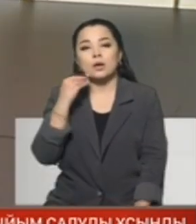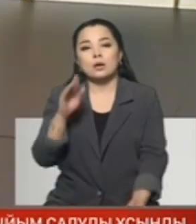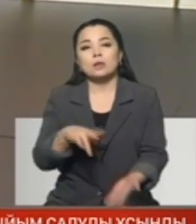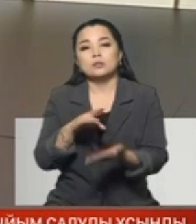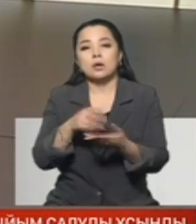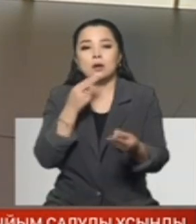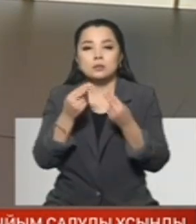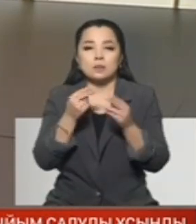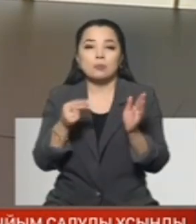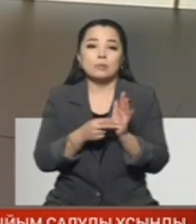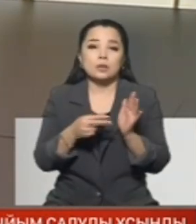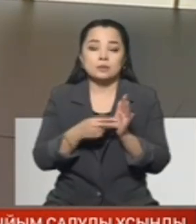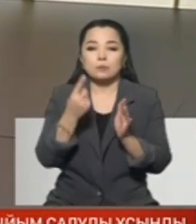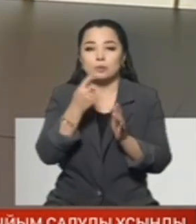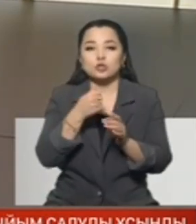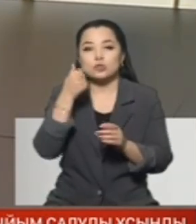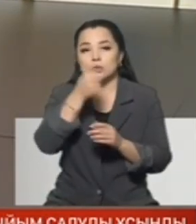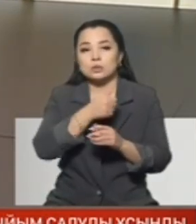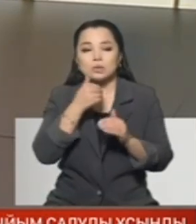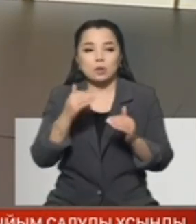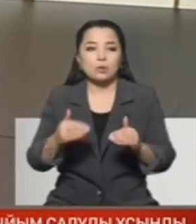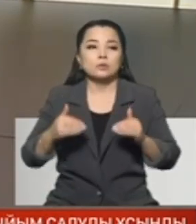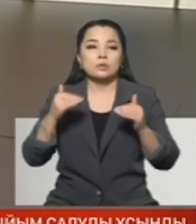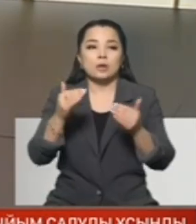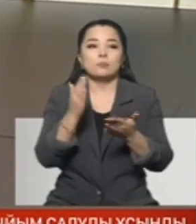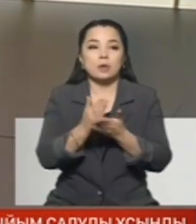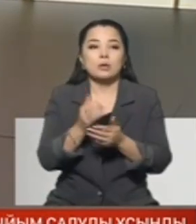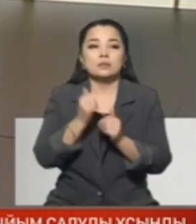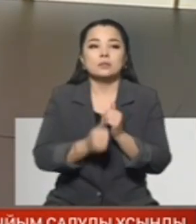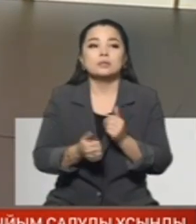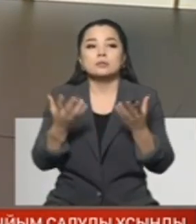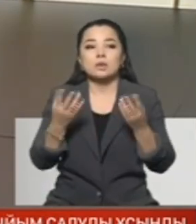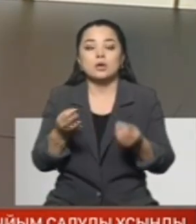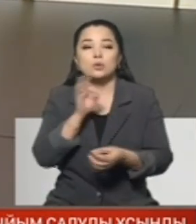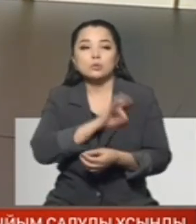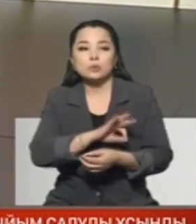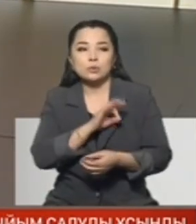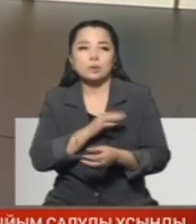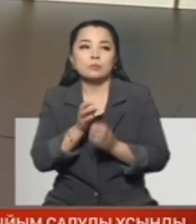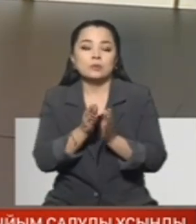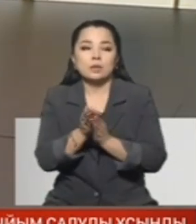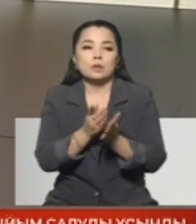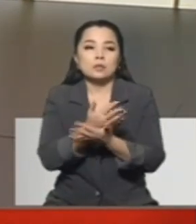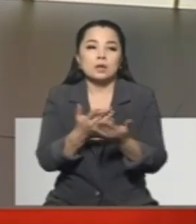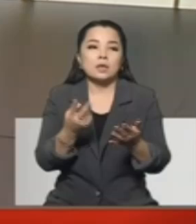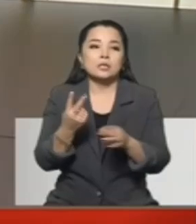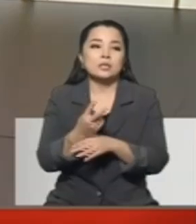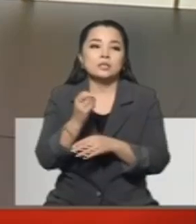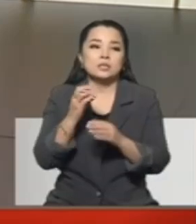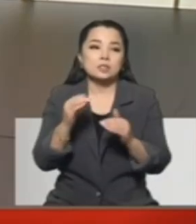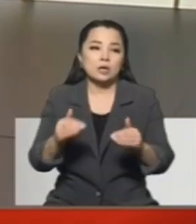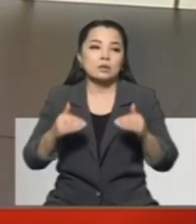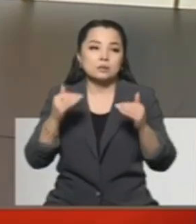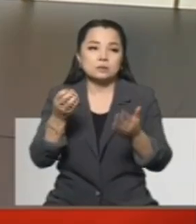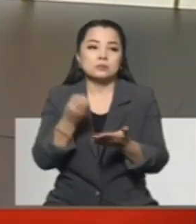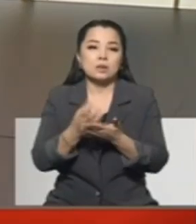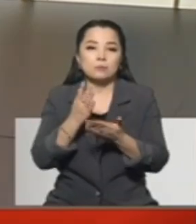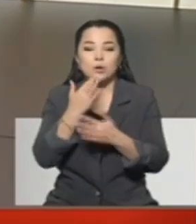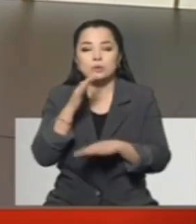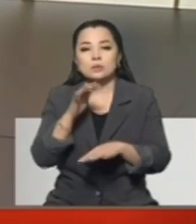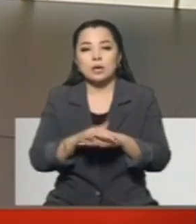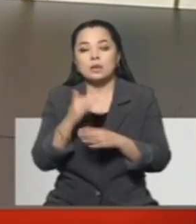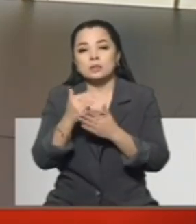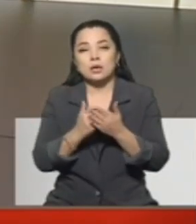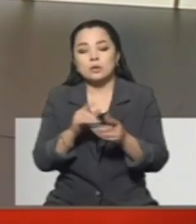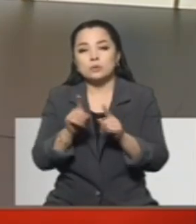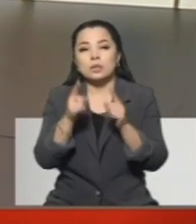Алматыда азық-түлік бағасы бір жылда едәуір өскен. Әсіресе күнделікті тұтынатын көкөніс екі есе қымбаттады. Ұлттық статистика бюросының